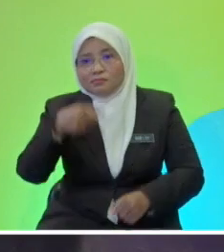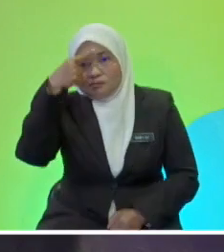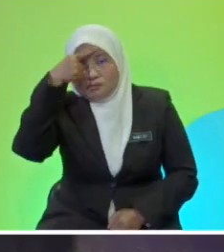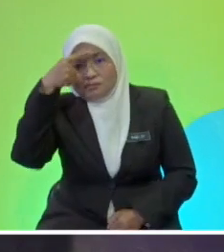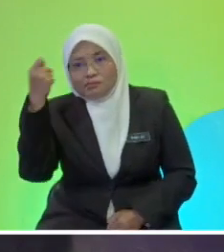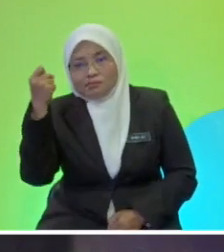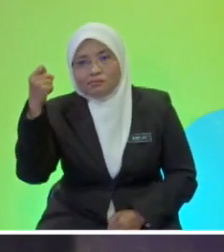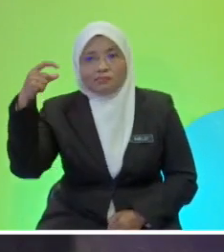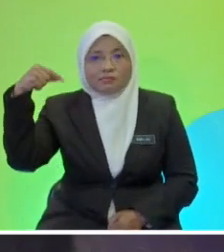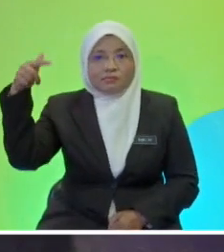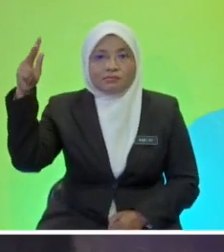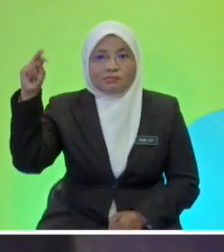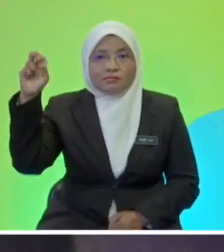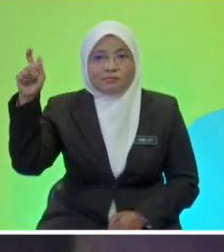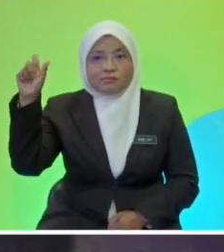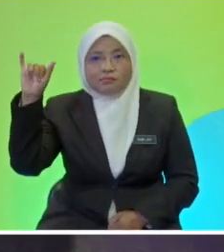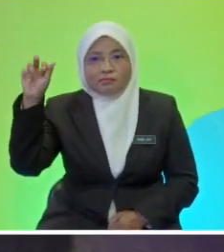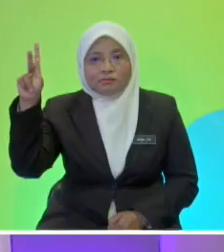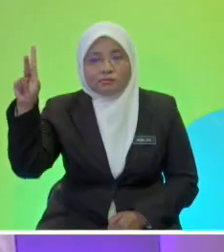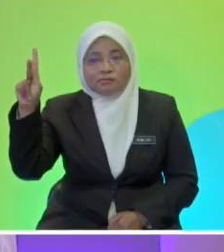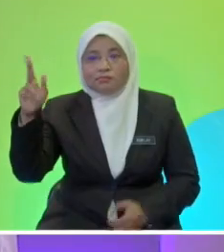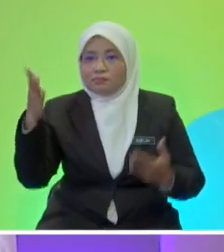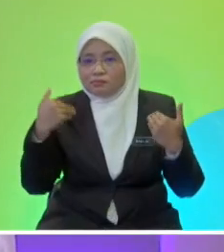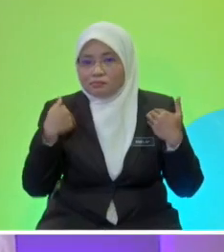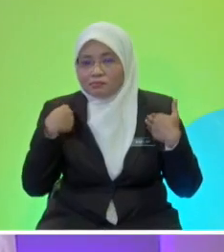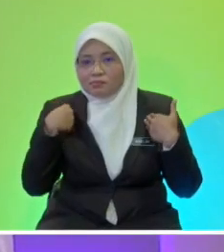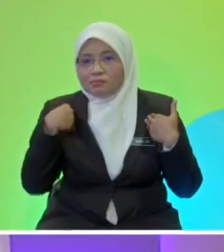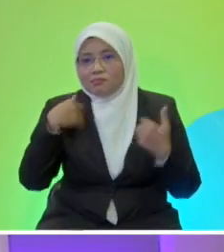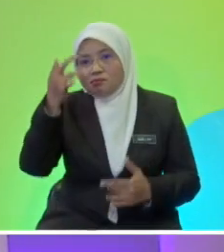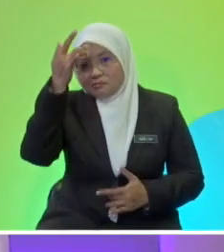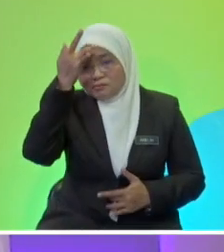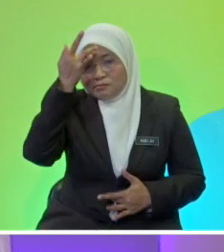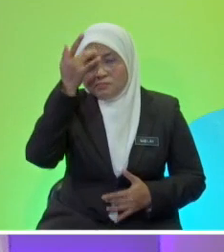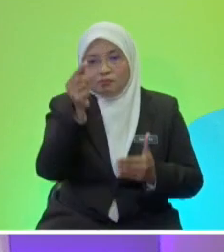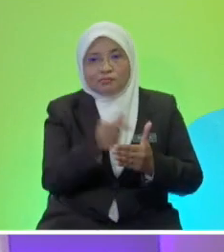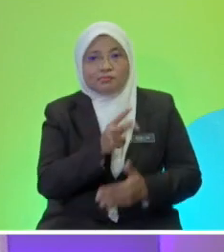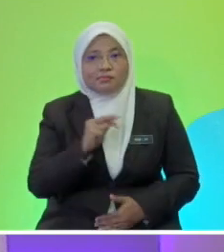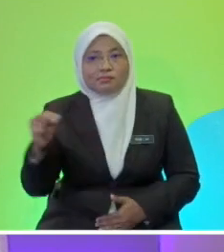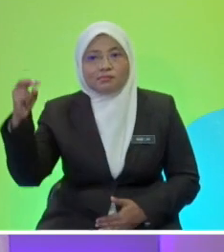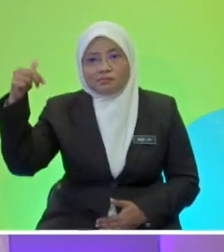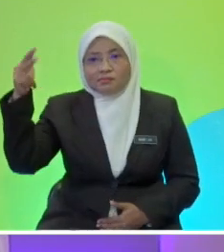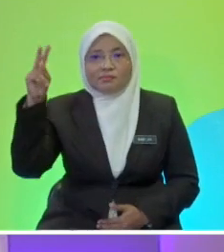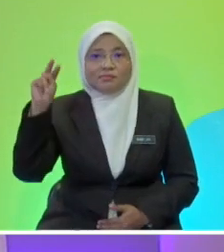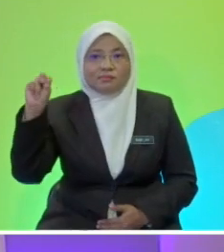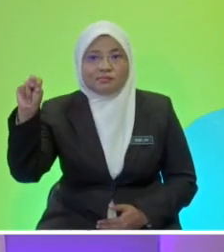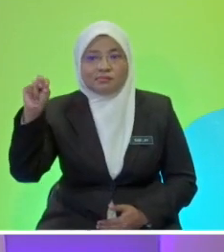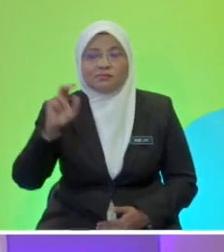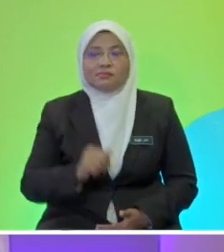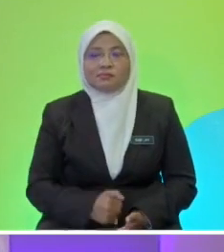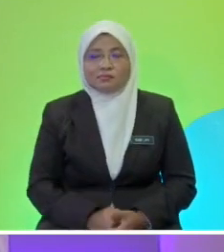yang mempunyai gangguan salah seorang membawa gangguan tadi yang menyebabkan anak yang apa